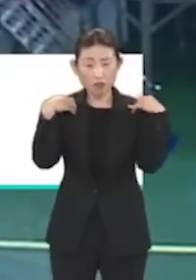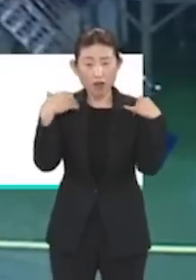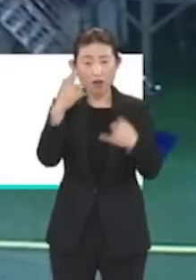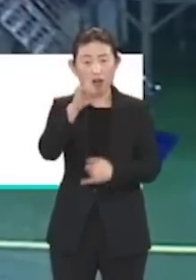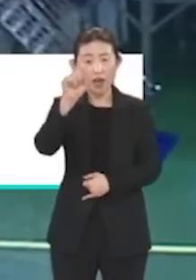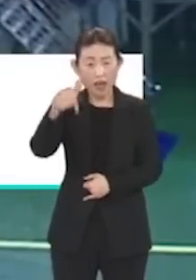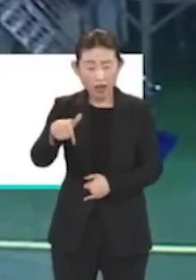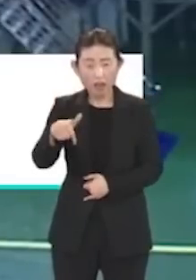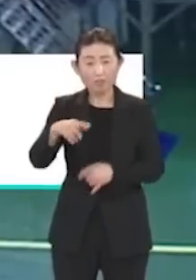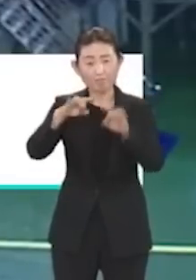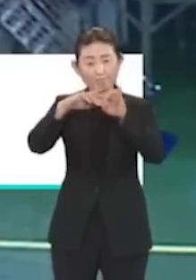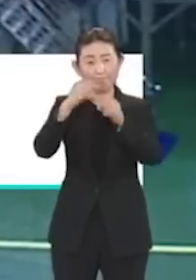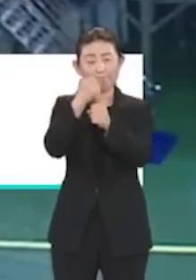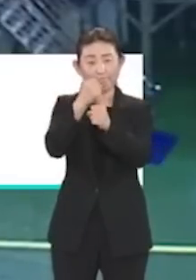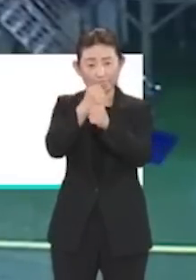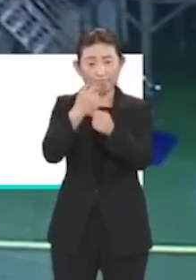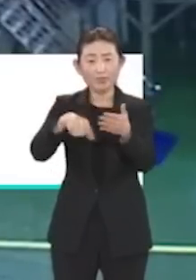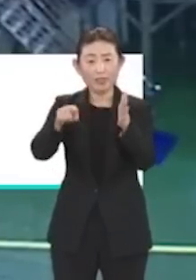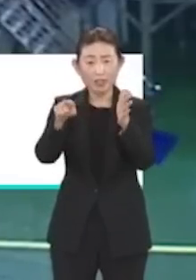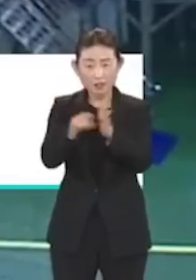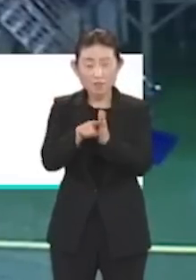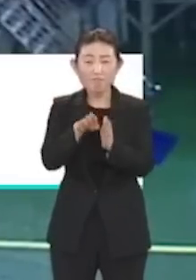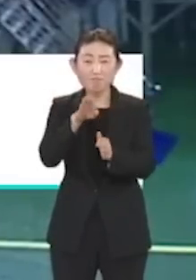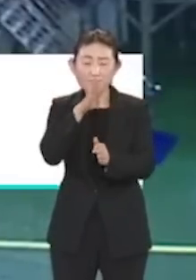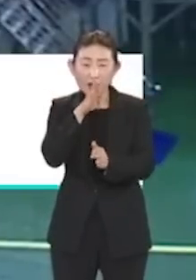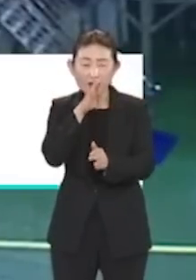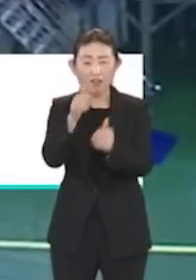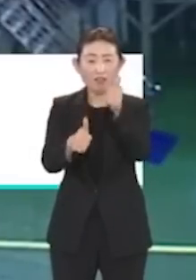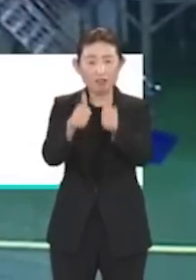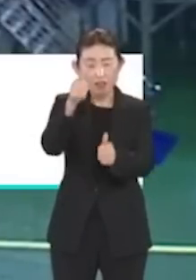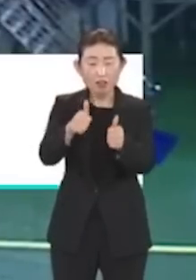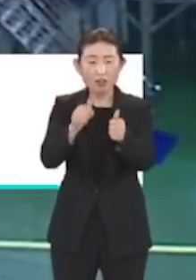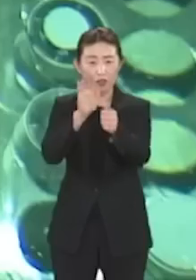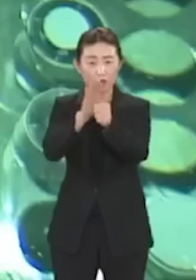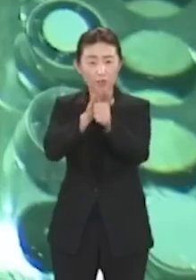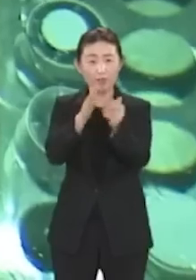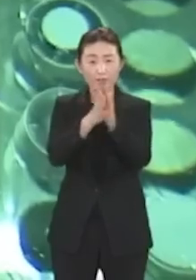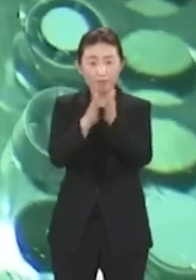위해 실증로 구축에 나서기로 했습니다 장서경 기자입니다